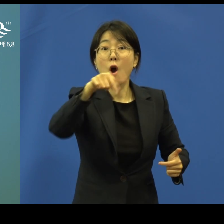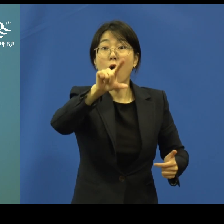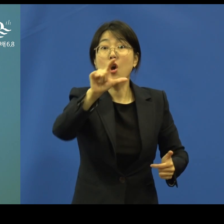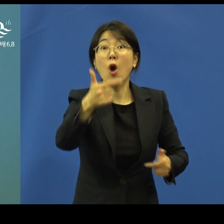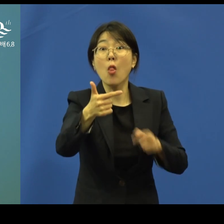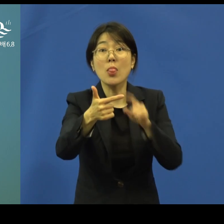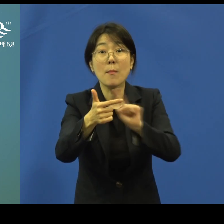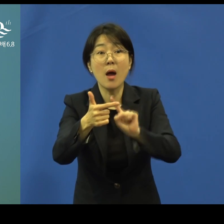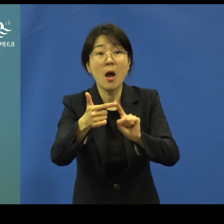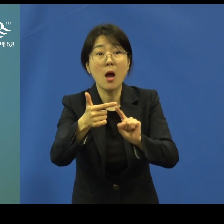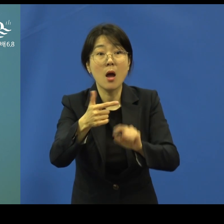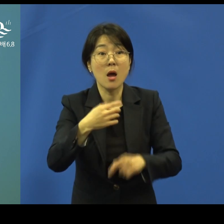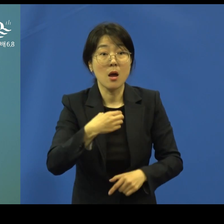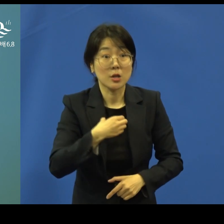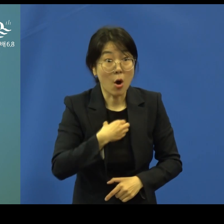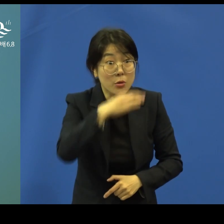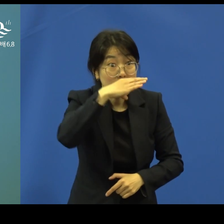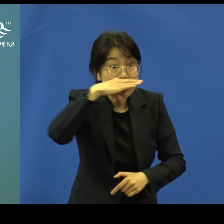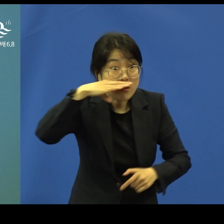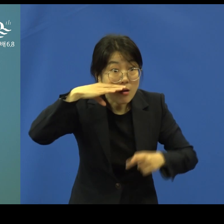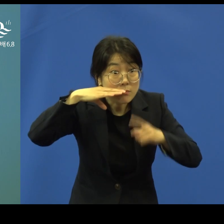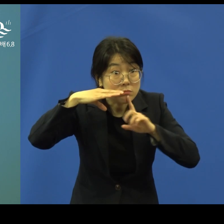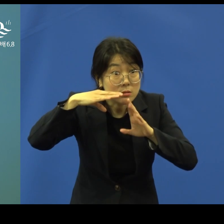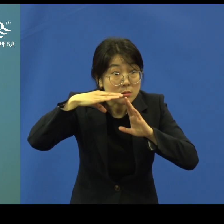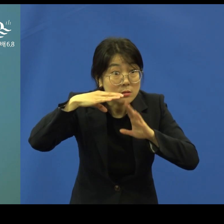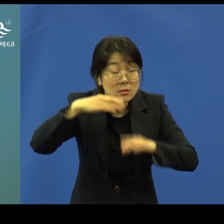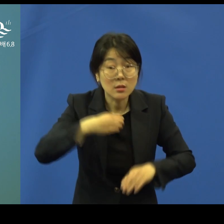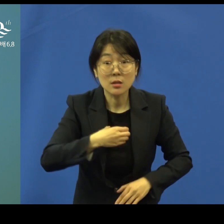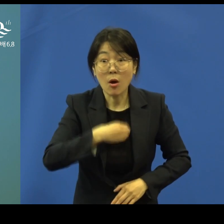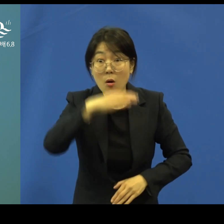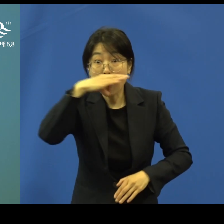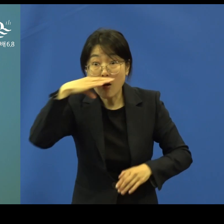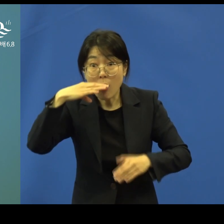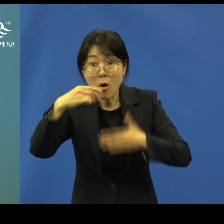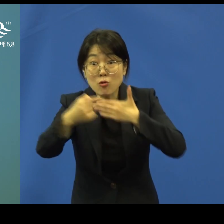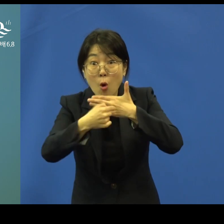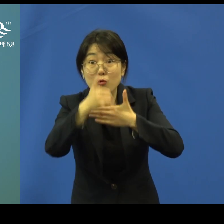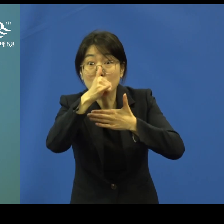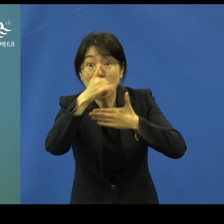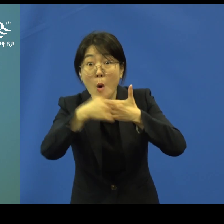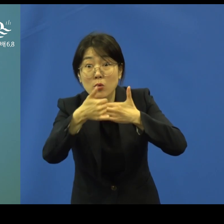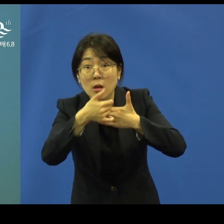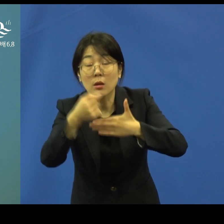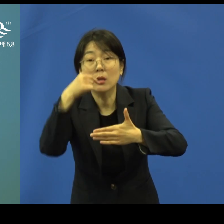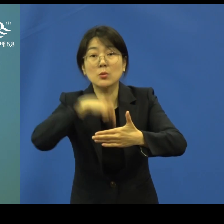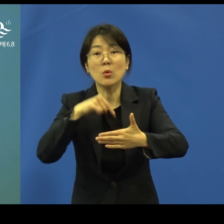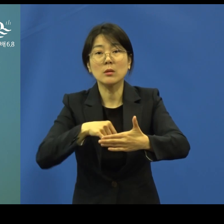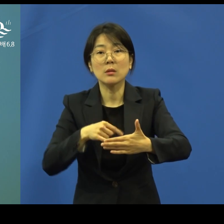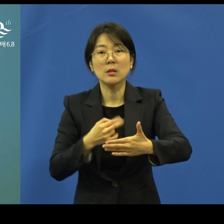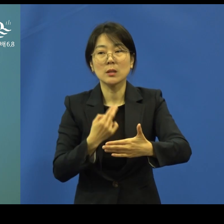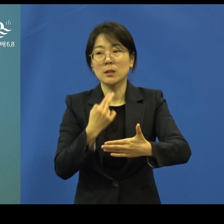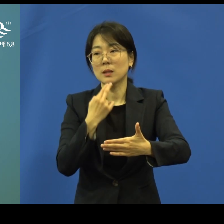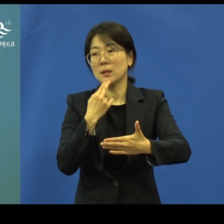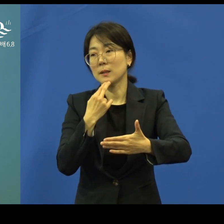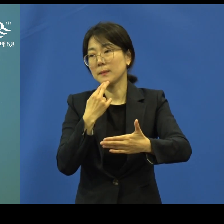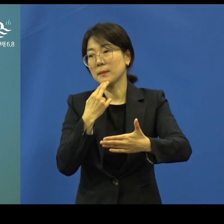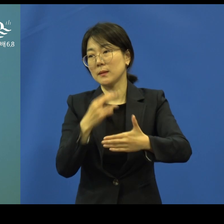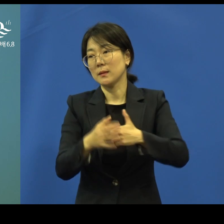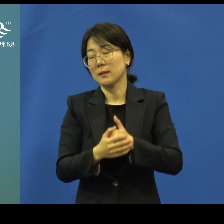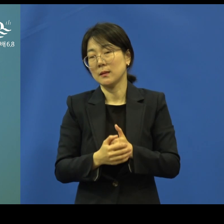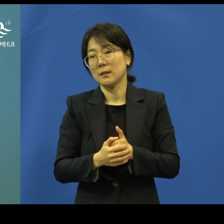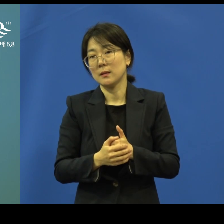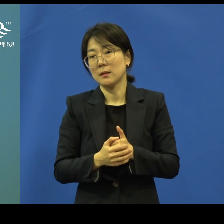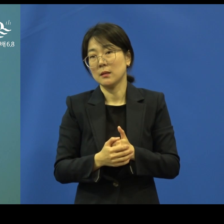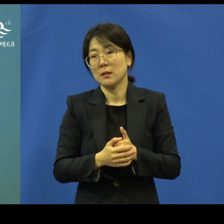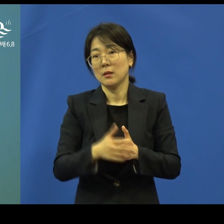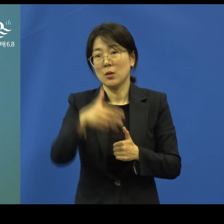능력은 부인하는 자라, 이런 말이 그러기 위해서 나오는 겁니다. 왜 그렇죠, 여러분? 신앙에 있어서 최악은